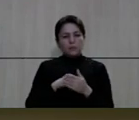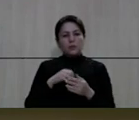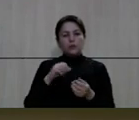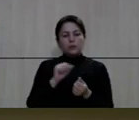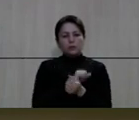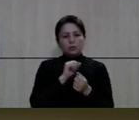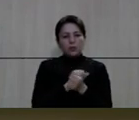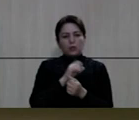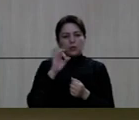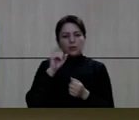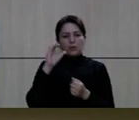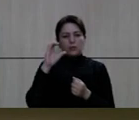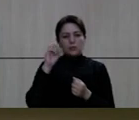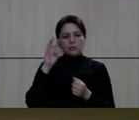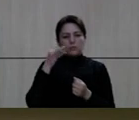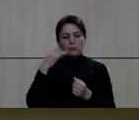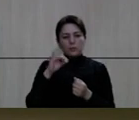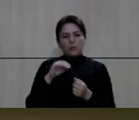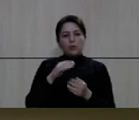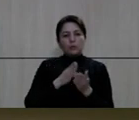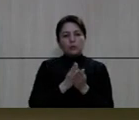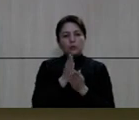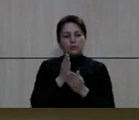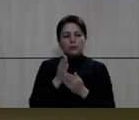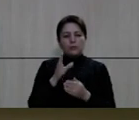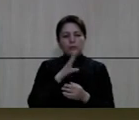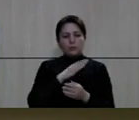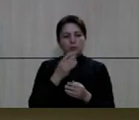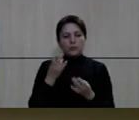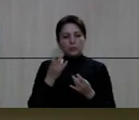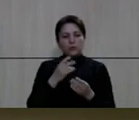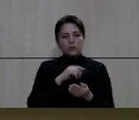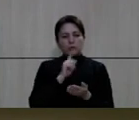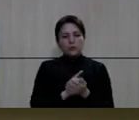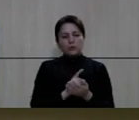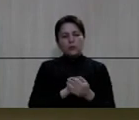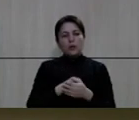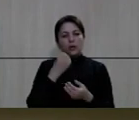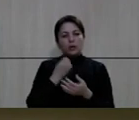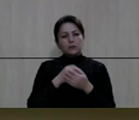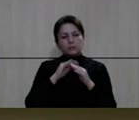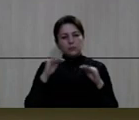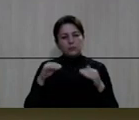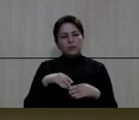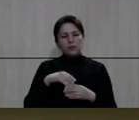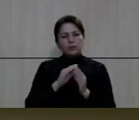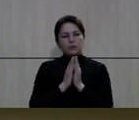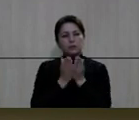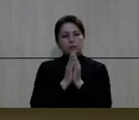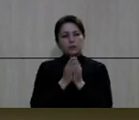qog'ozlari rasmiy uslubda olib borilishi shart. Aziz o'quvchilar,